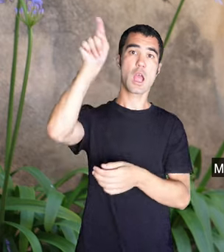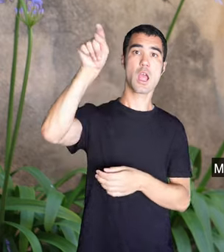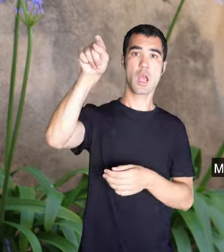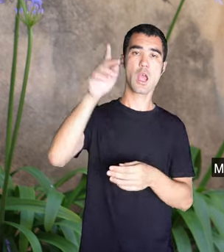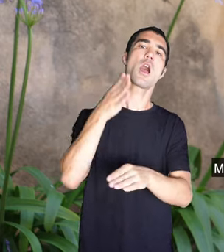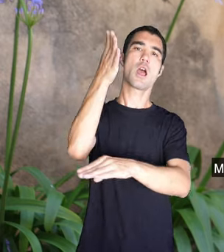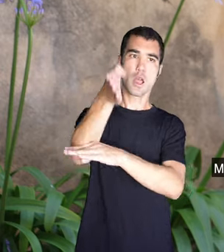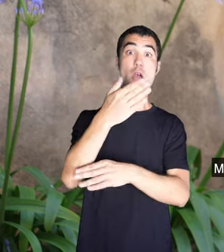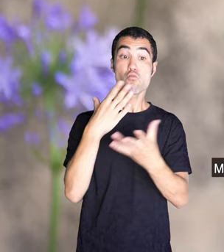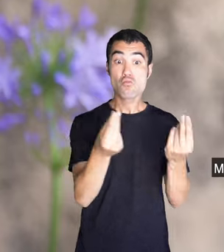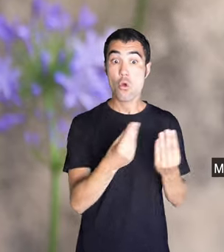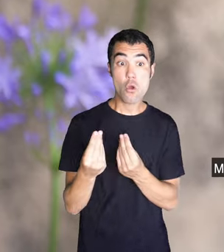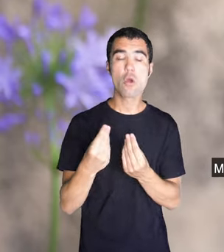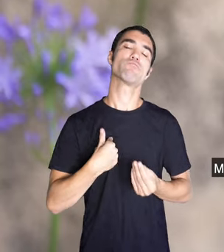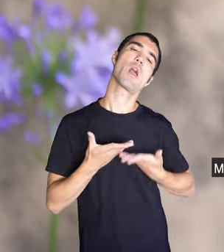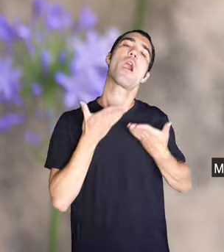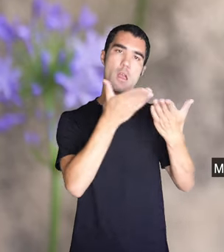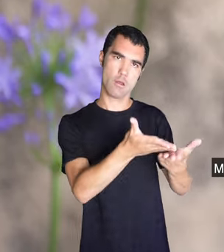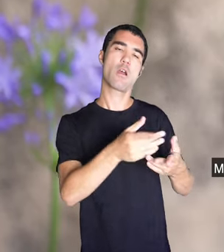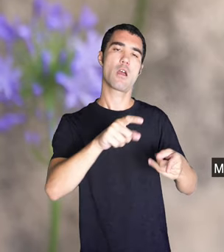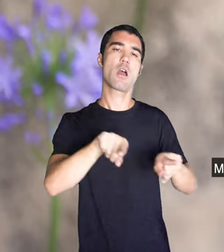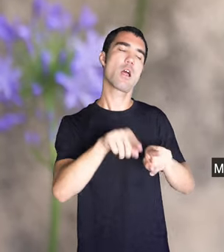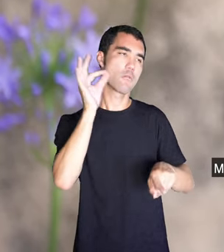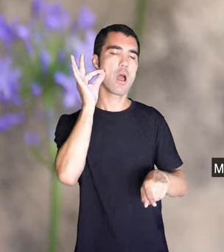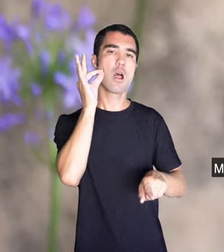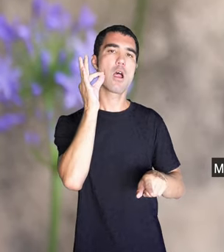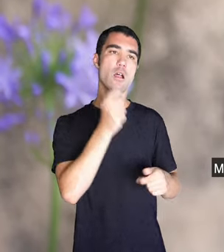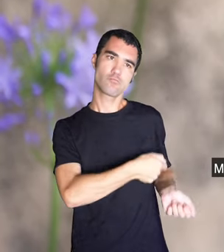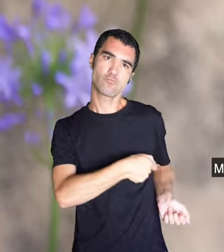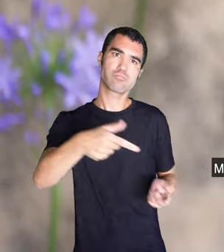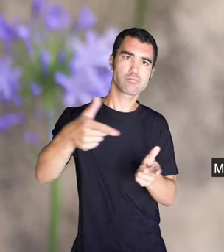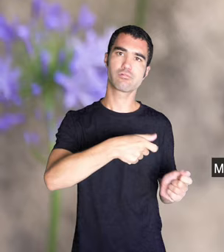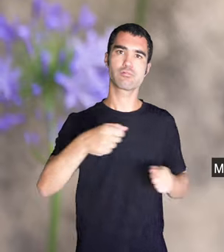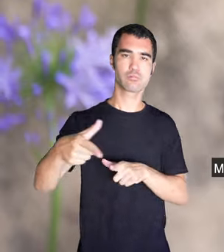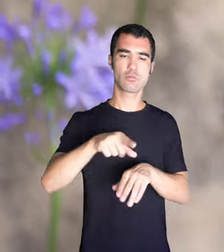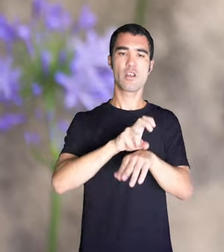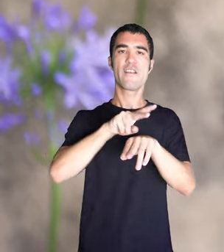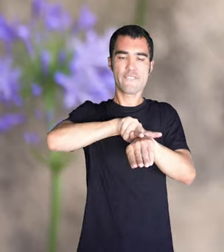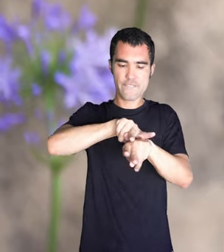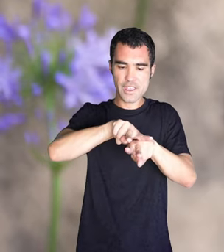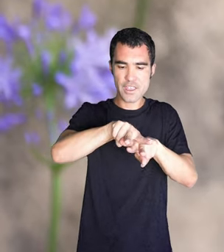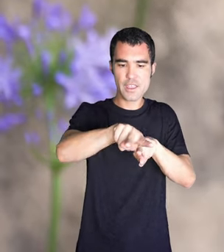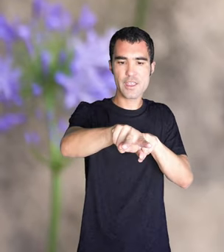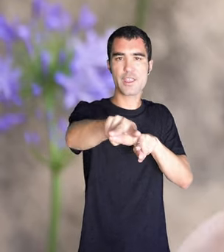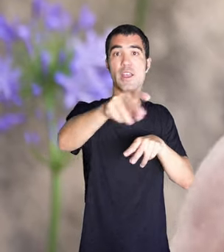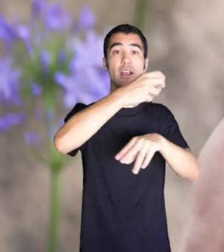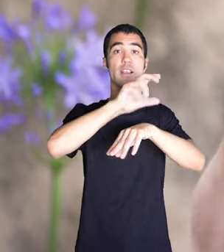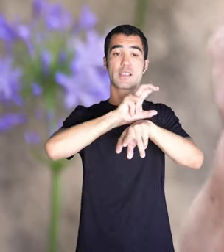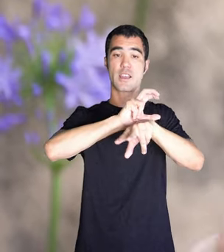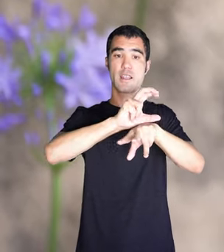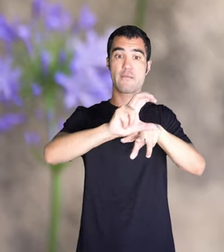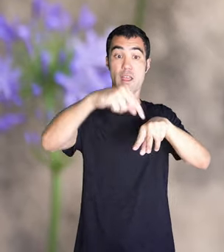I jo, si hi era molt, li ajudava a la meva germana de dolor de la via, que s'aturava el trenvia,